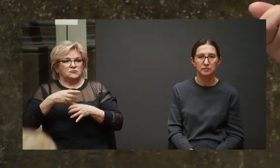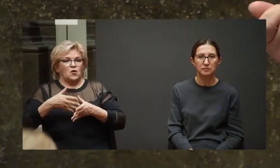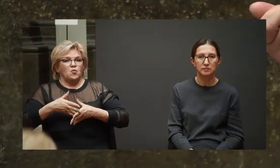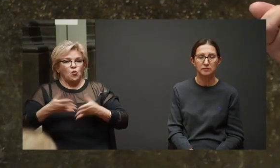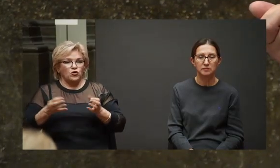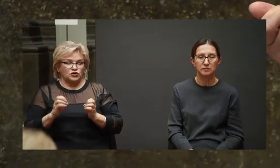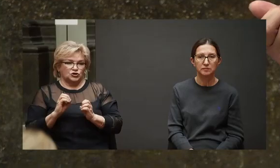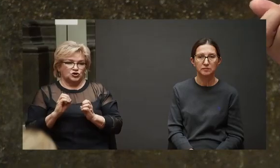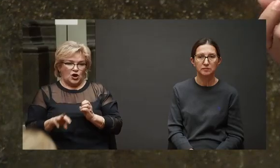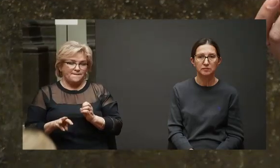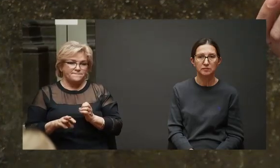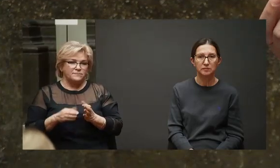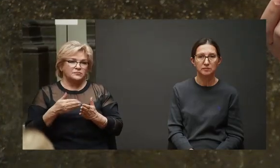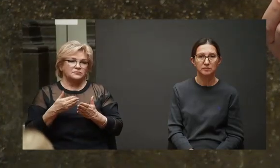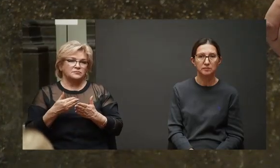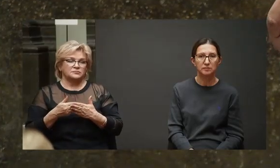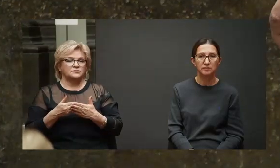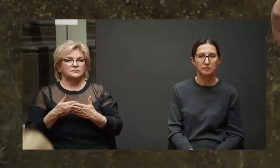больше, чем